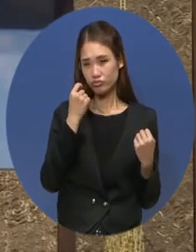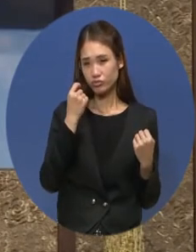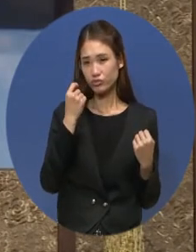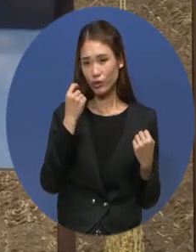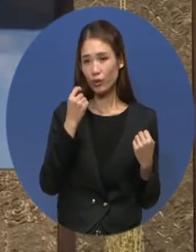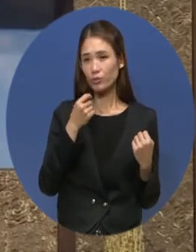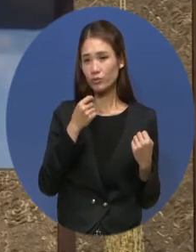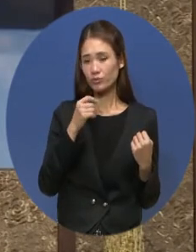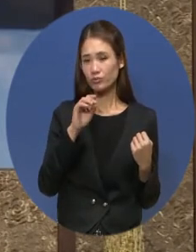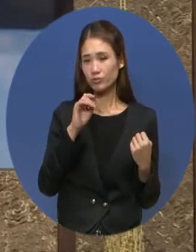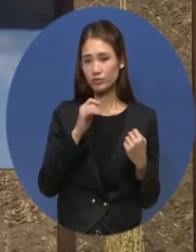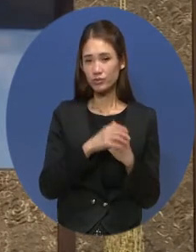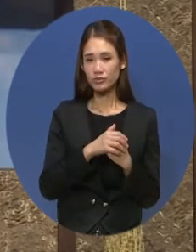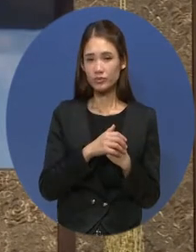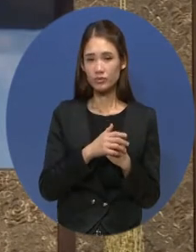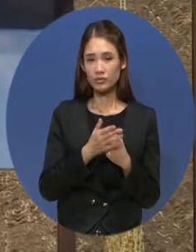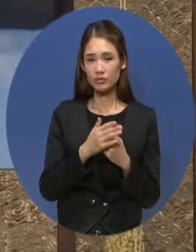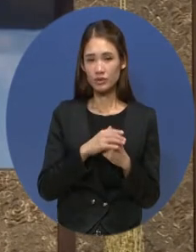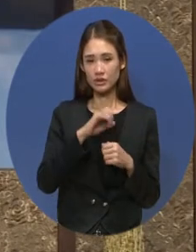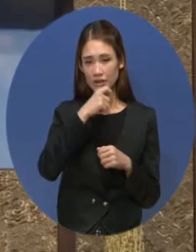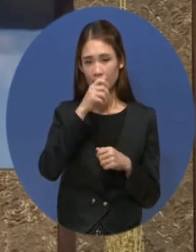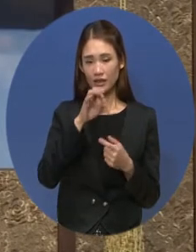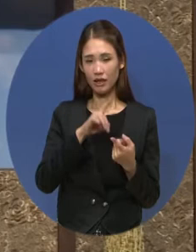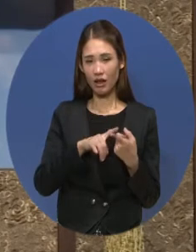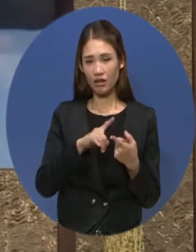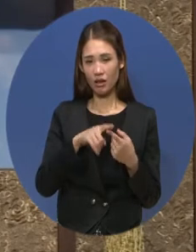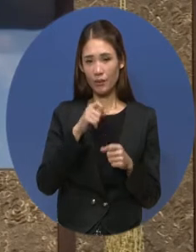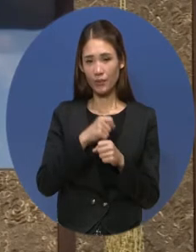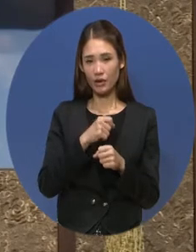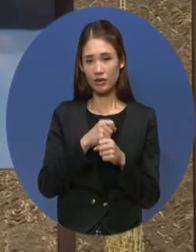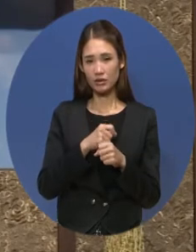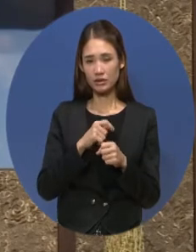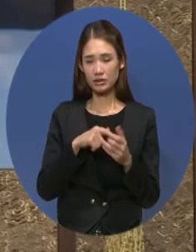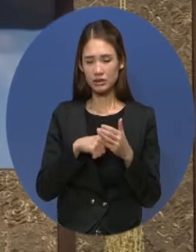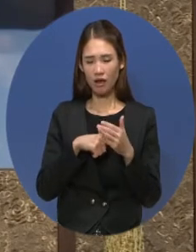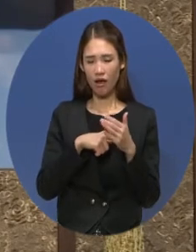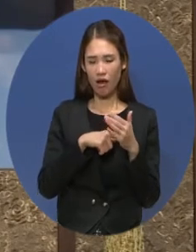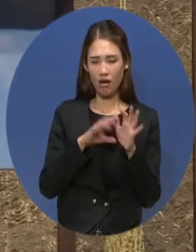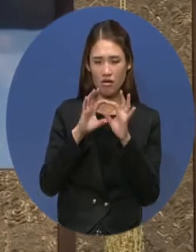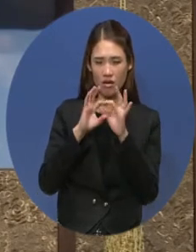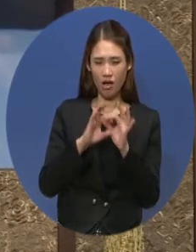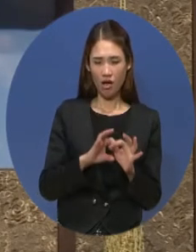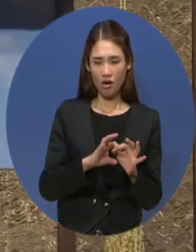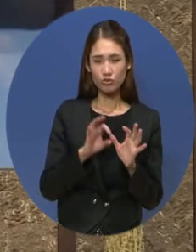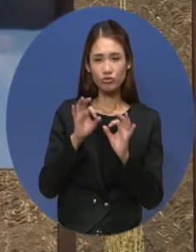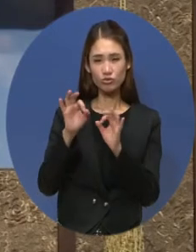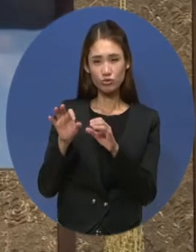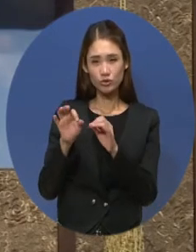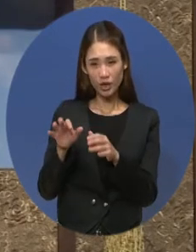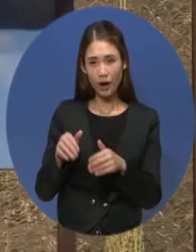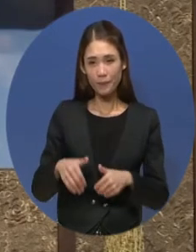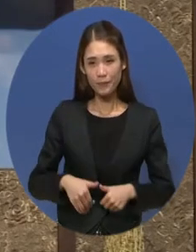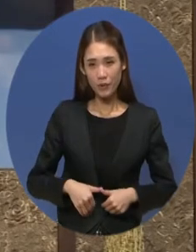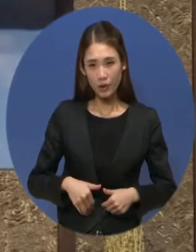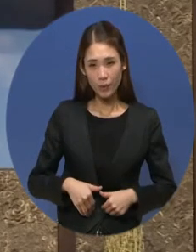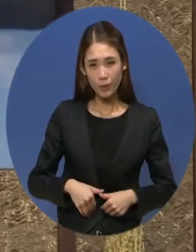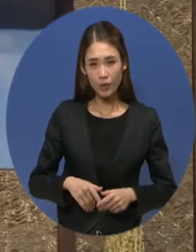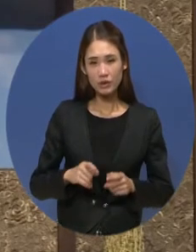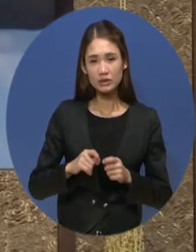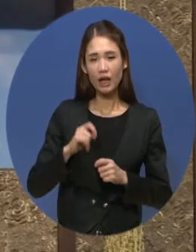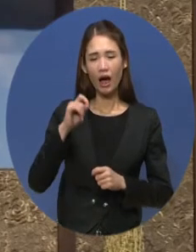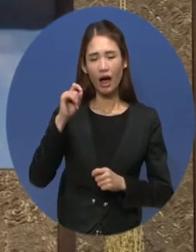아닙니다 그래서 그런 예산 들 이제 만들어내고 또 지속적으로 이제 또 투입을 해야 되니까 그런 장기적인